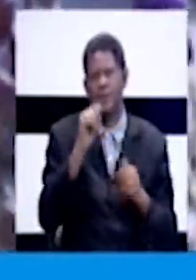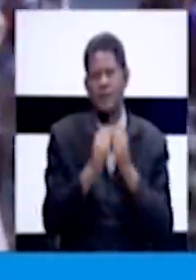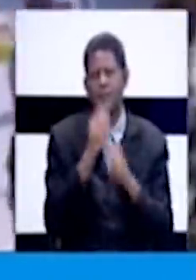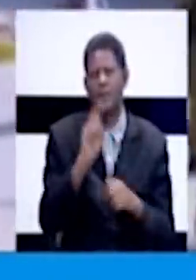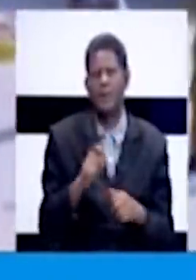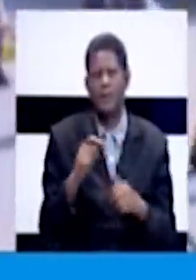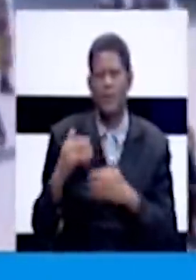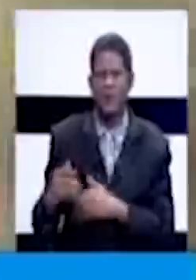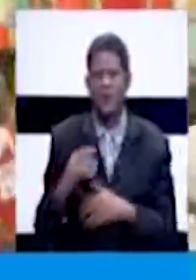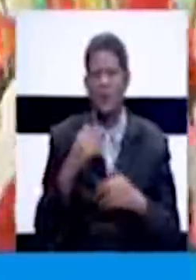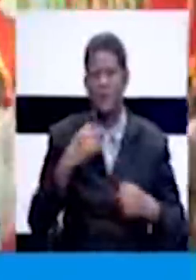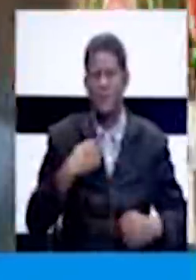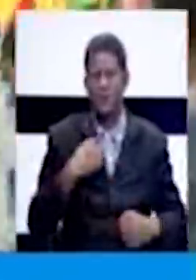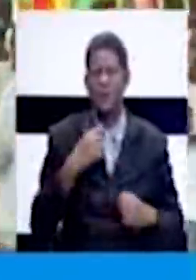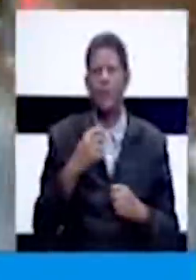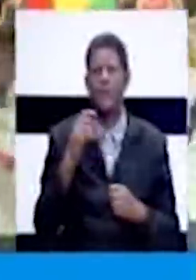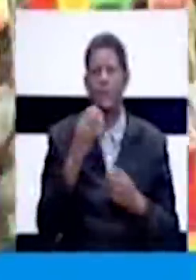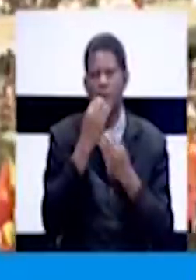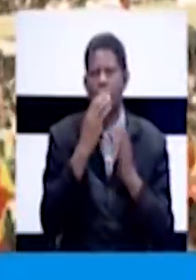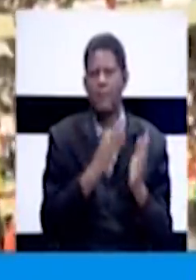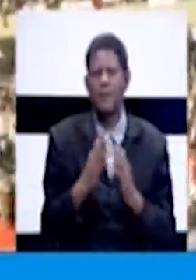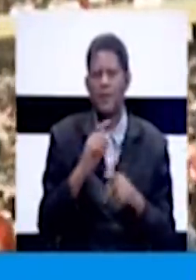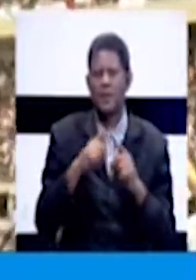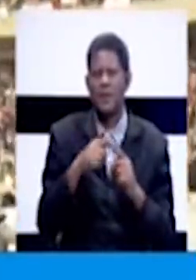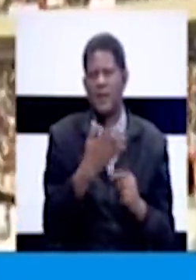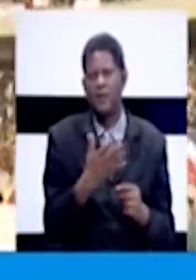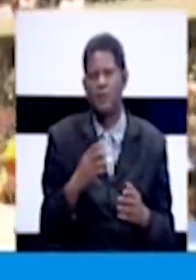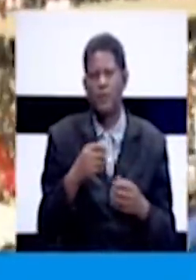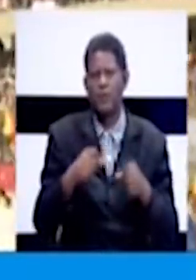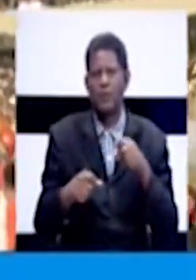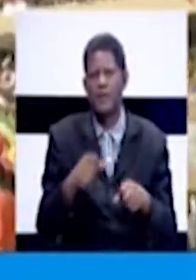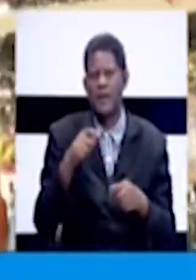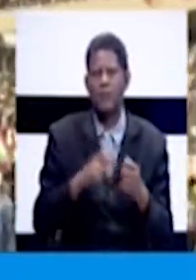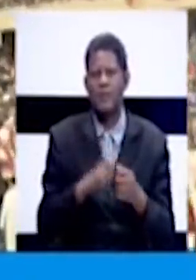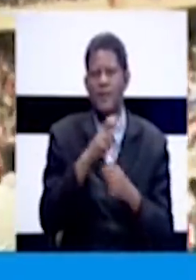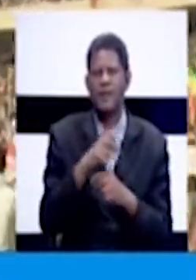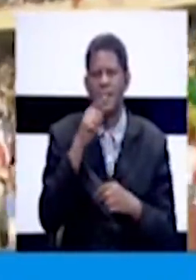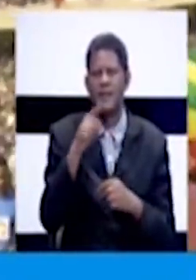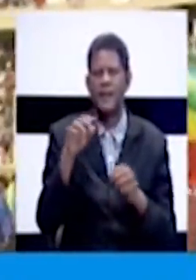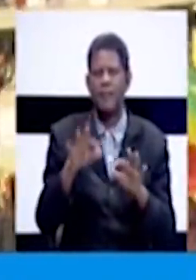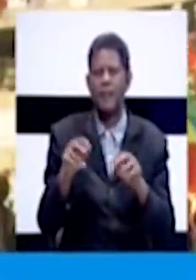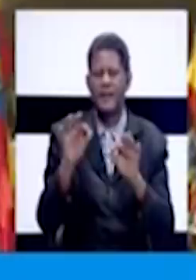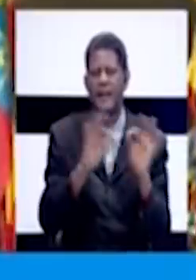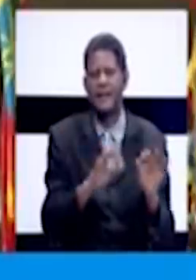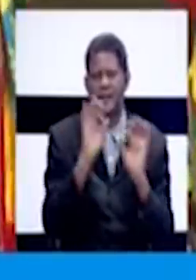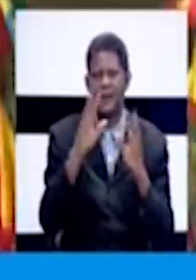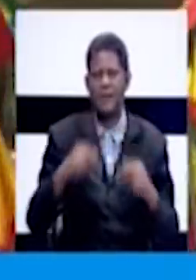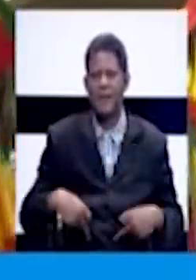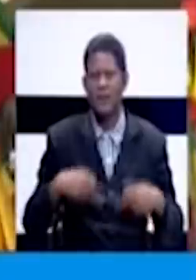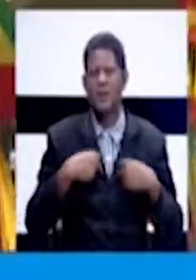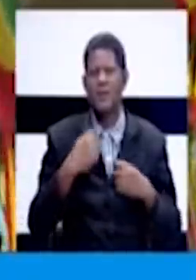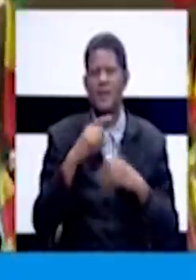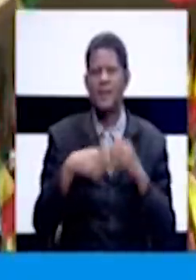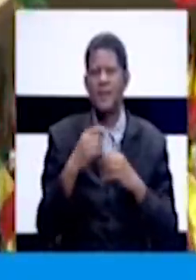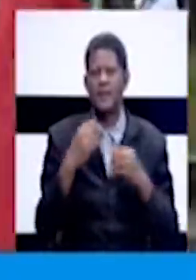ንምልሻን ብምዃን ስንቂ ኣብ ምቕራብ ይኹን ዝተፈላለዩ ንዋታት ብምውፃእ ካብኡ ብዘለለ እውን ነታ መተካእታ ዘይብላ ሂወቶም ምእንቲ ድሕንነት